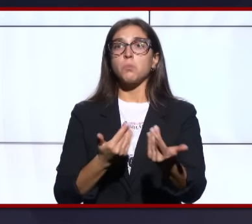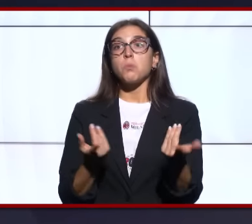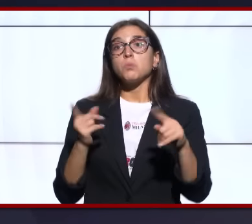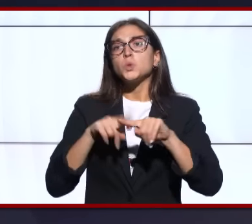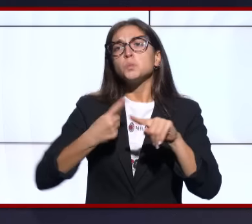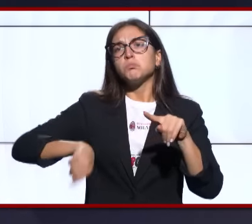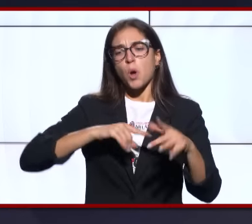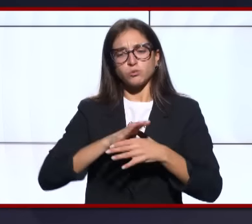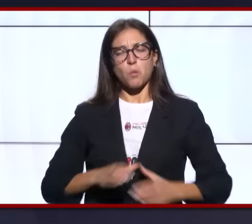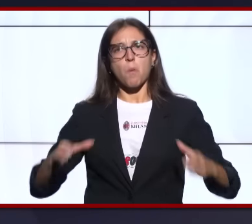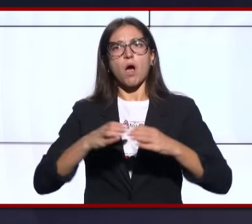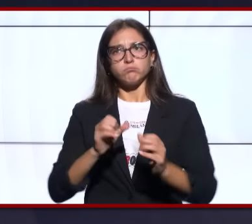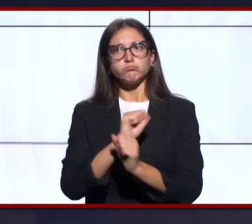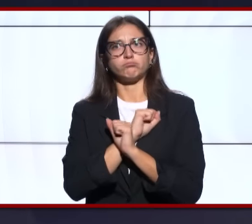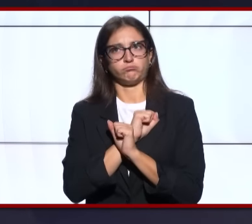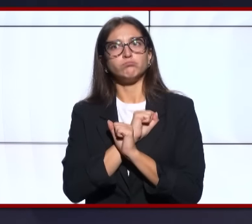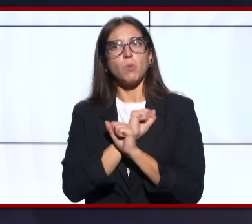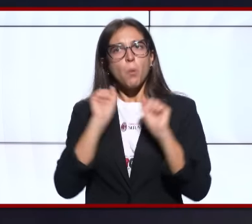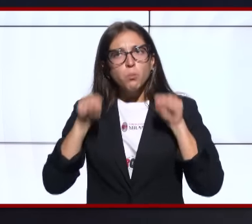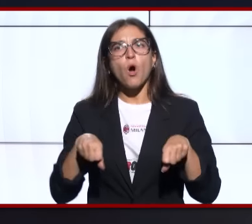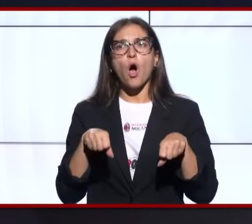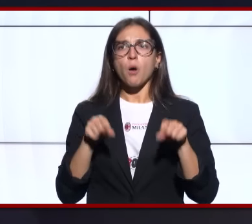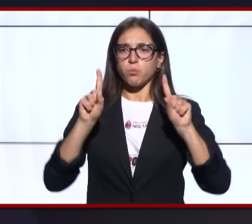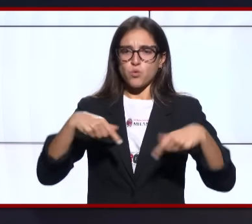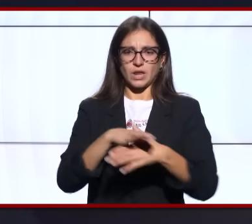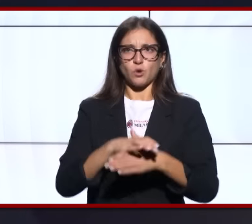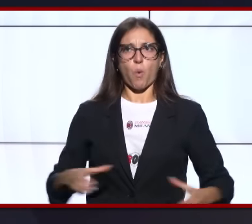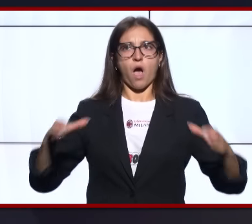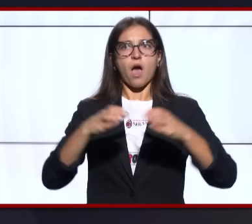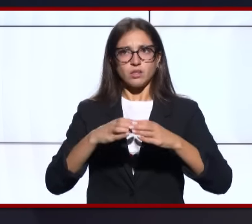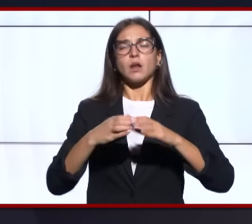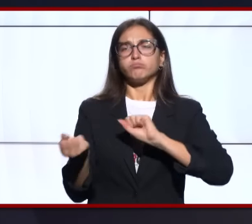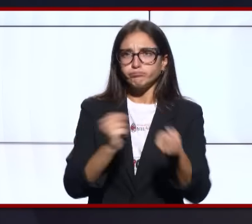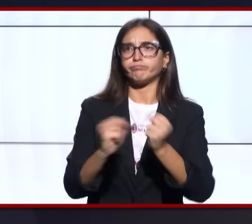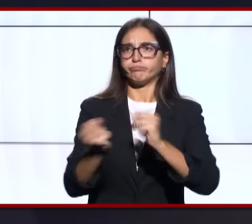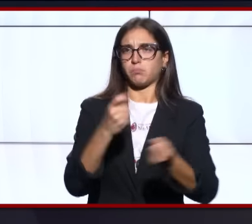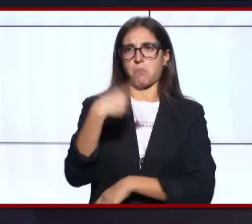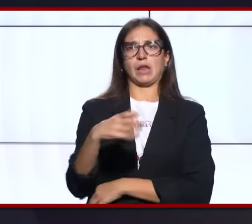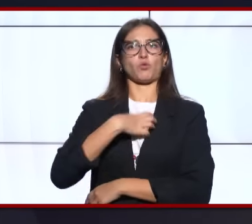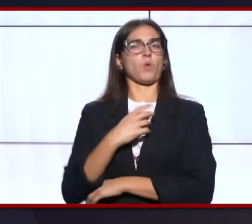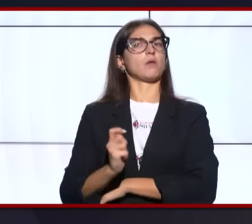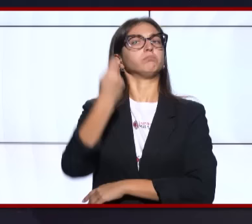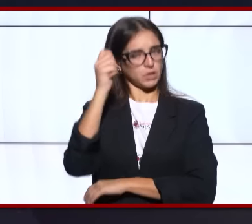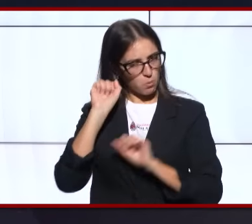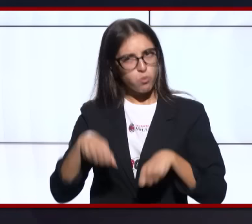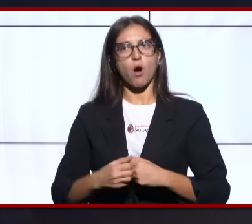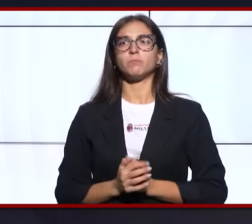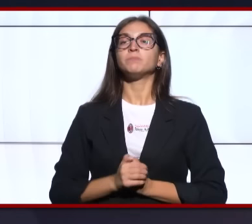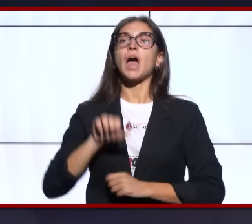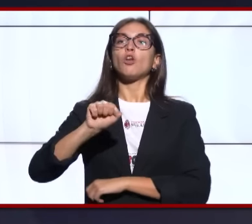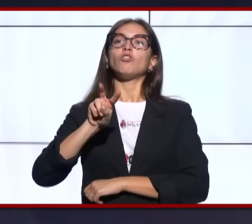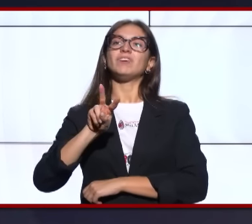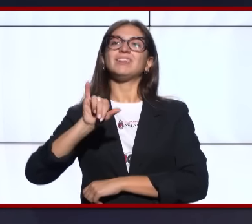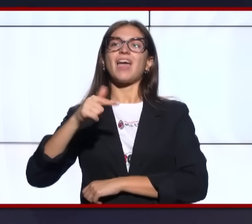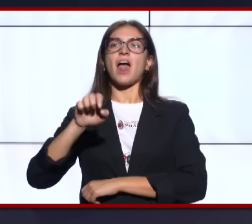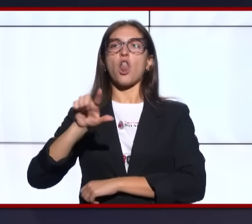crediamo che che possiamo essere anche una squadra che pui lottare per scudetto Antonio Vitiello Salve